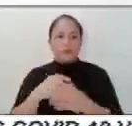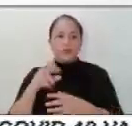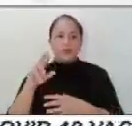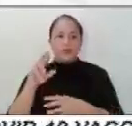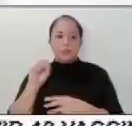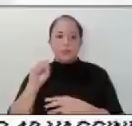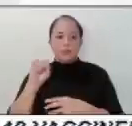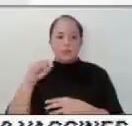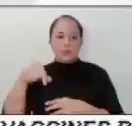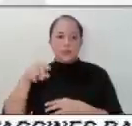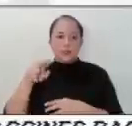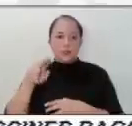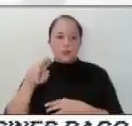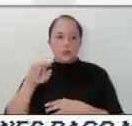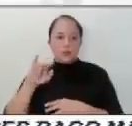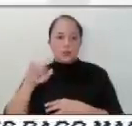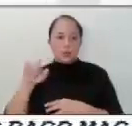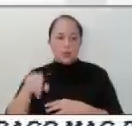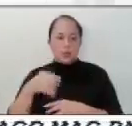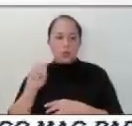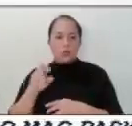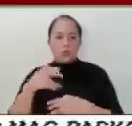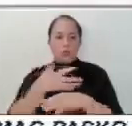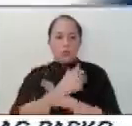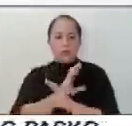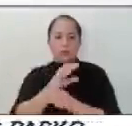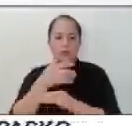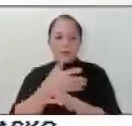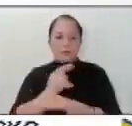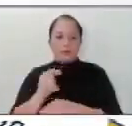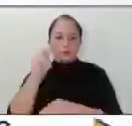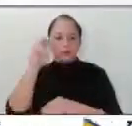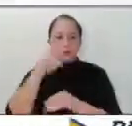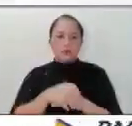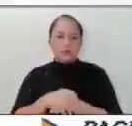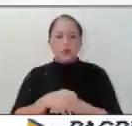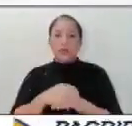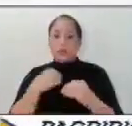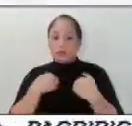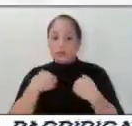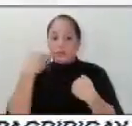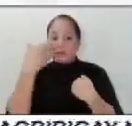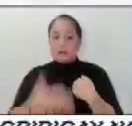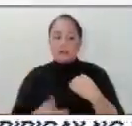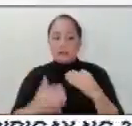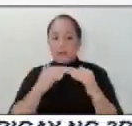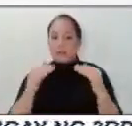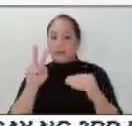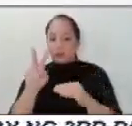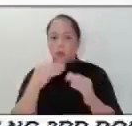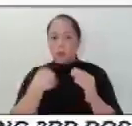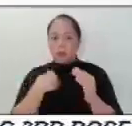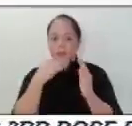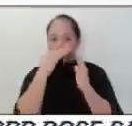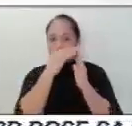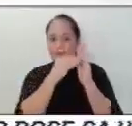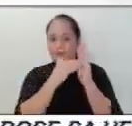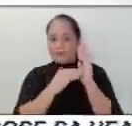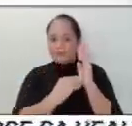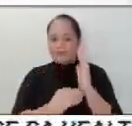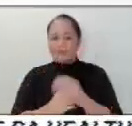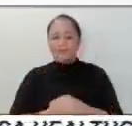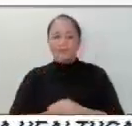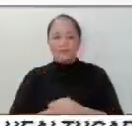Norte. Alert level 2 naman sa Batangas, Quezon Province, Lucena City, Bohol, Cebu City, Lapu-Lapu